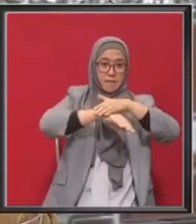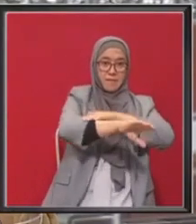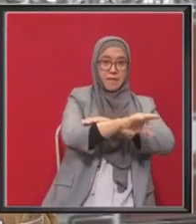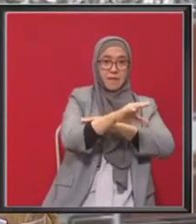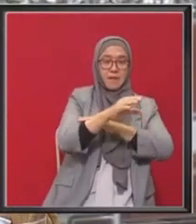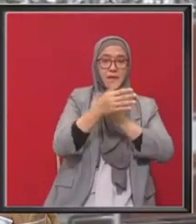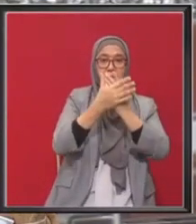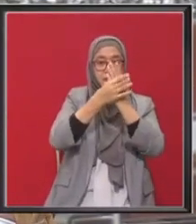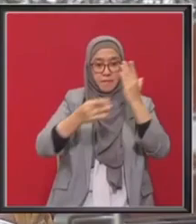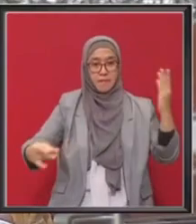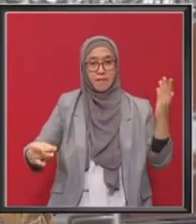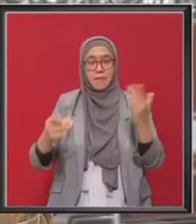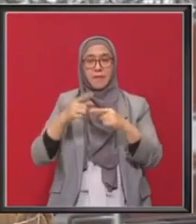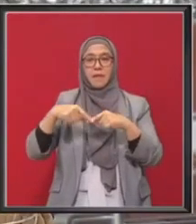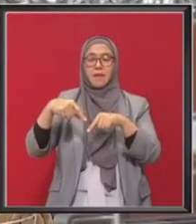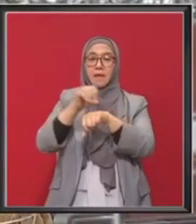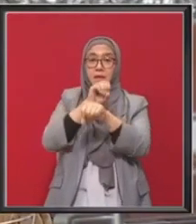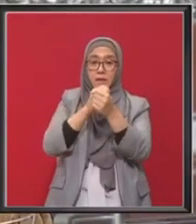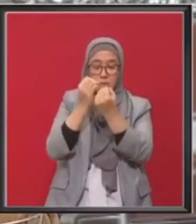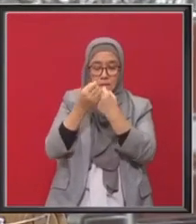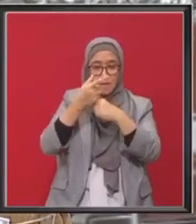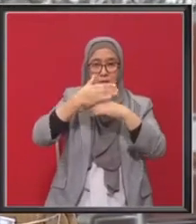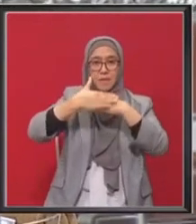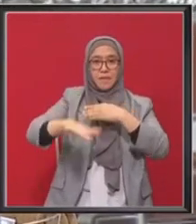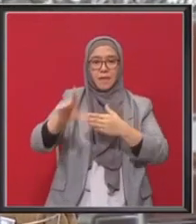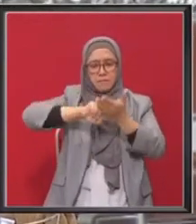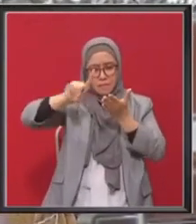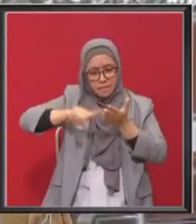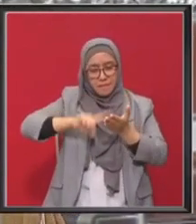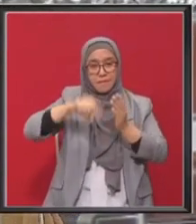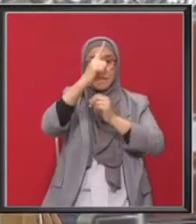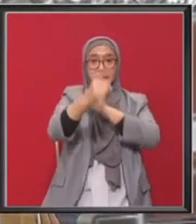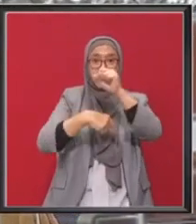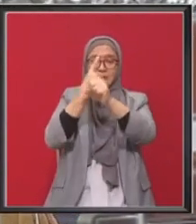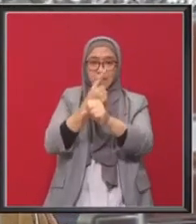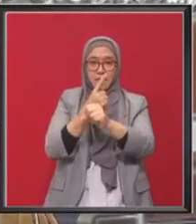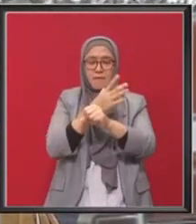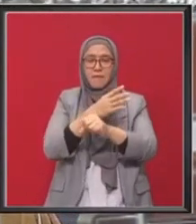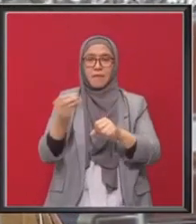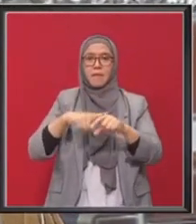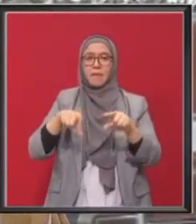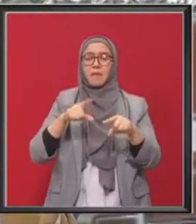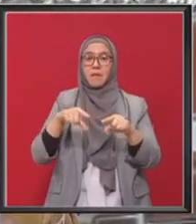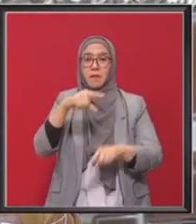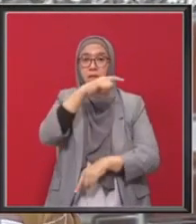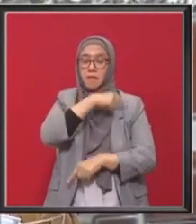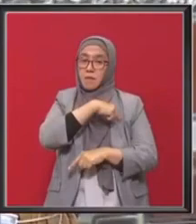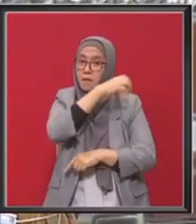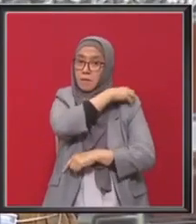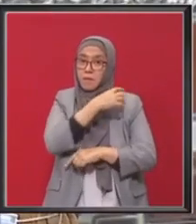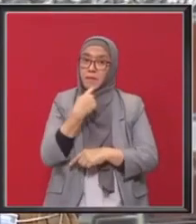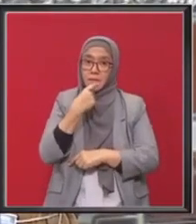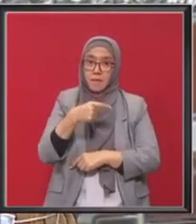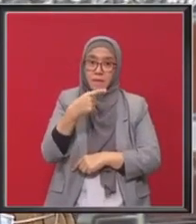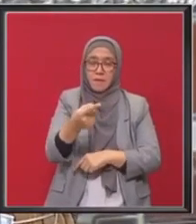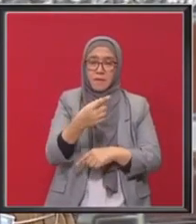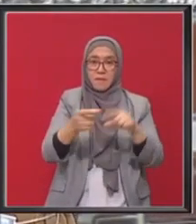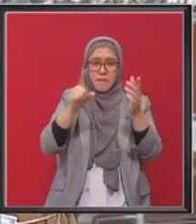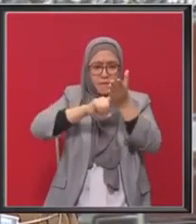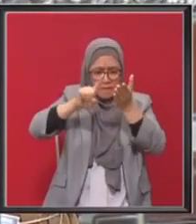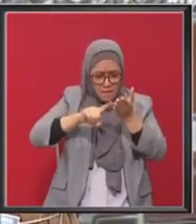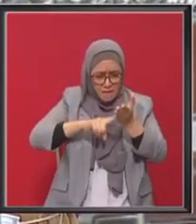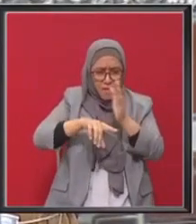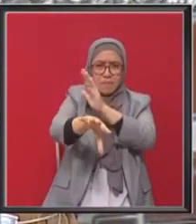FB services dan selama setahun juru cakep sibp Brantas Minutes Ya santai mendapati bahwa